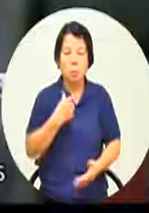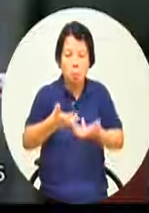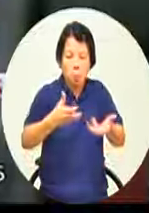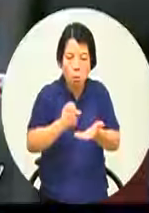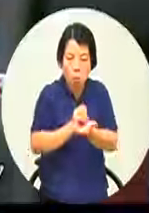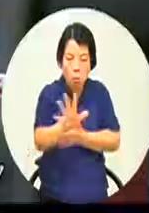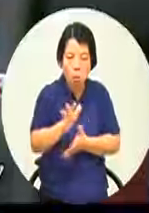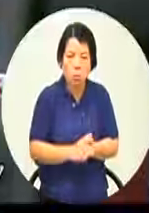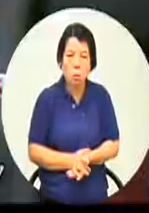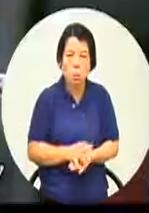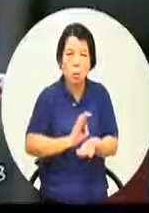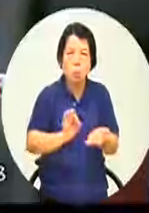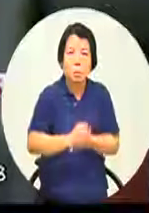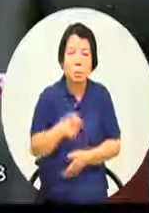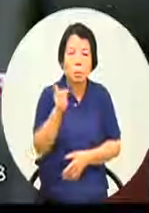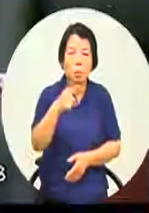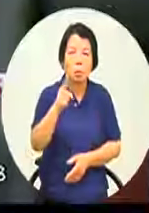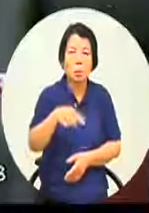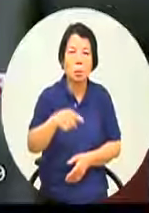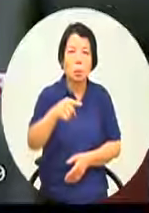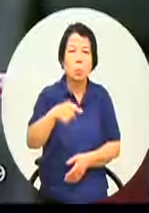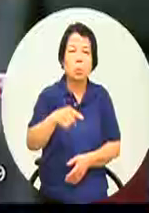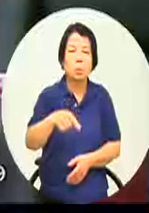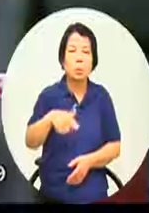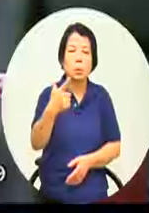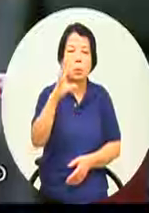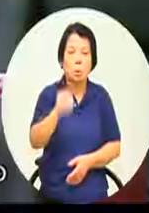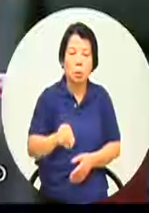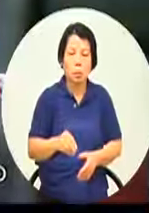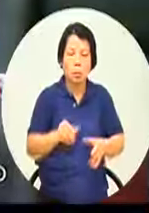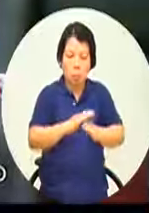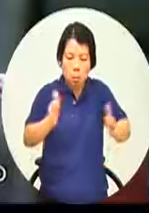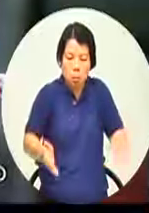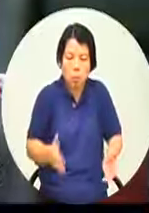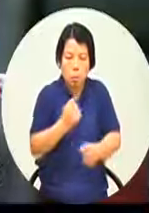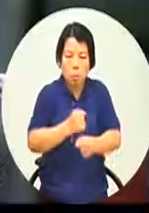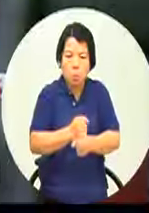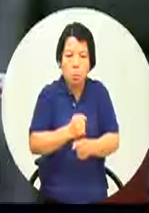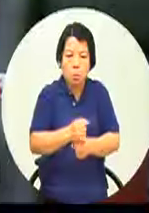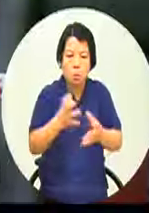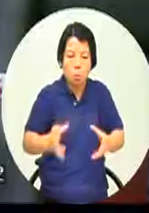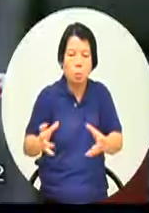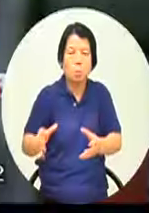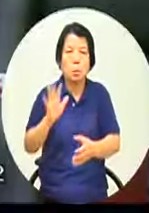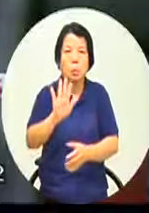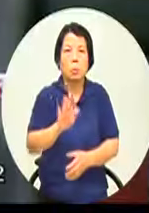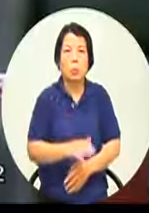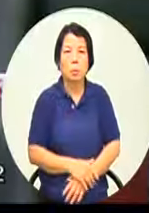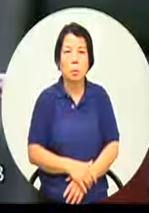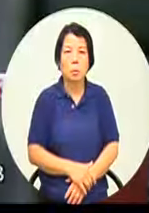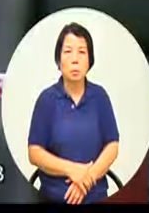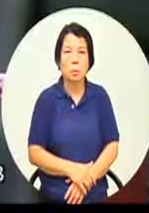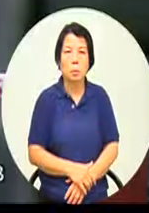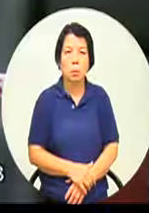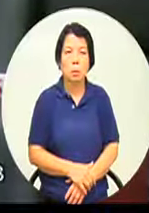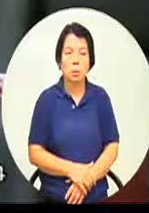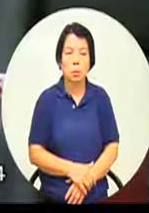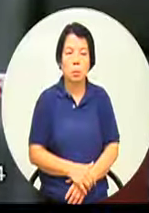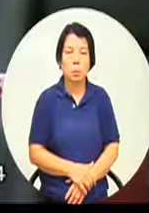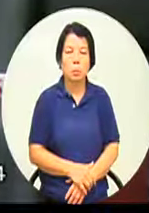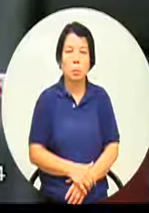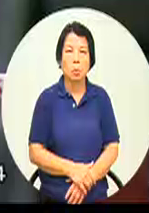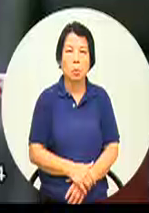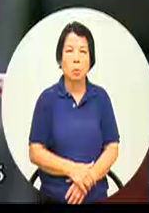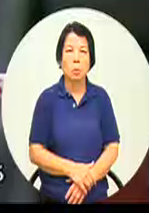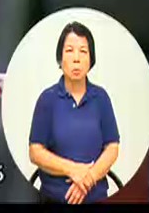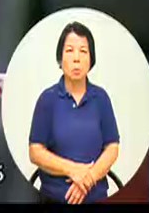花了1600万做了箱涵嘛，哈，1600万做了箱涵。那我是希望说，对我们这个